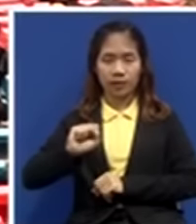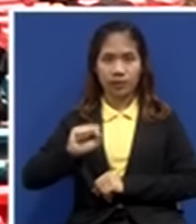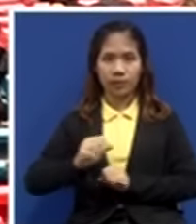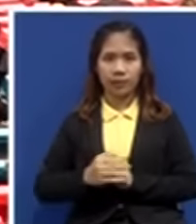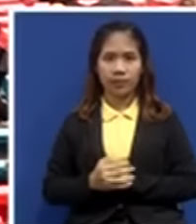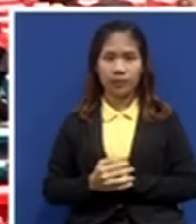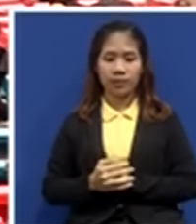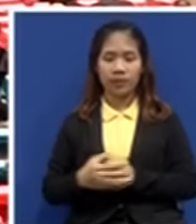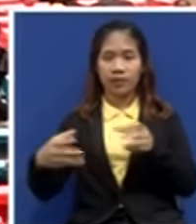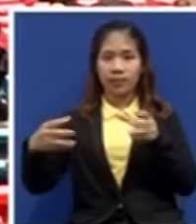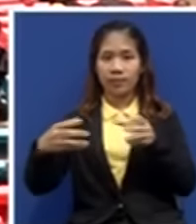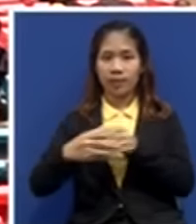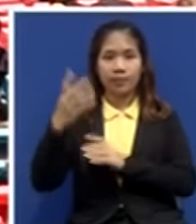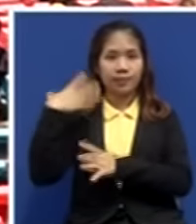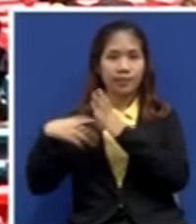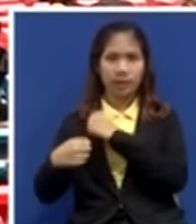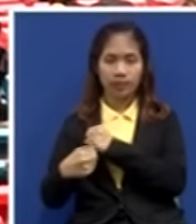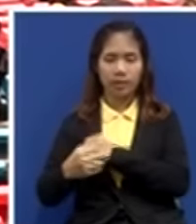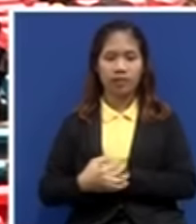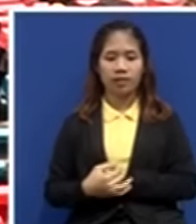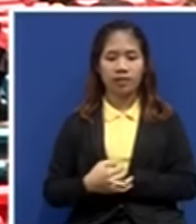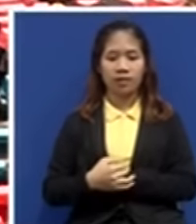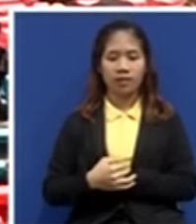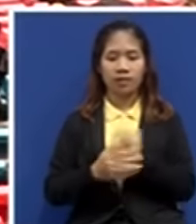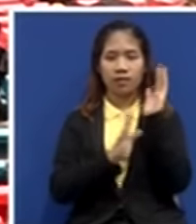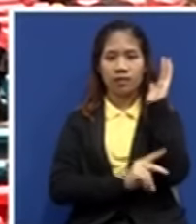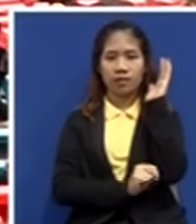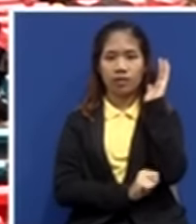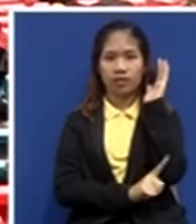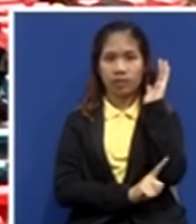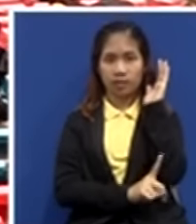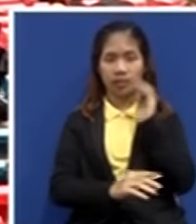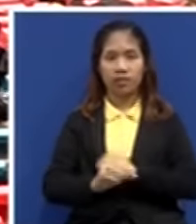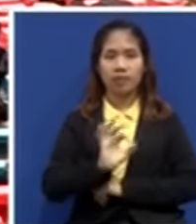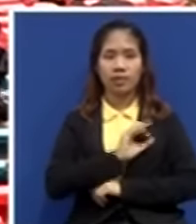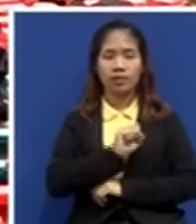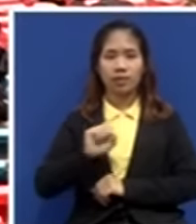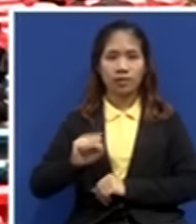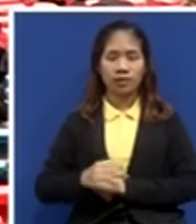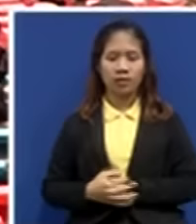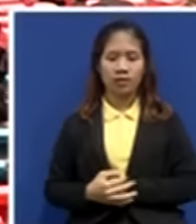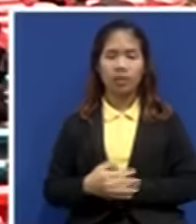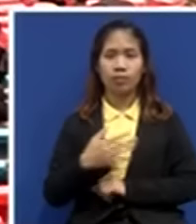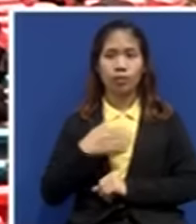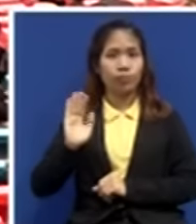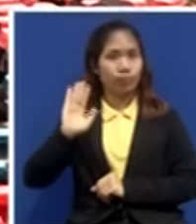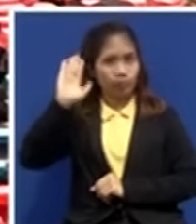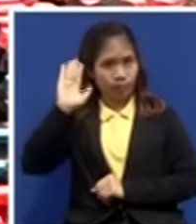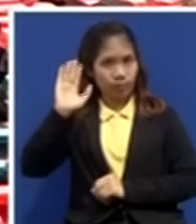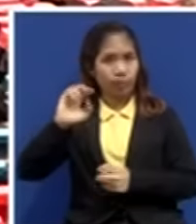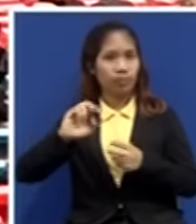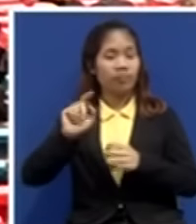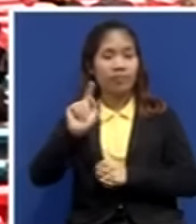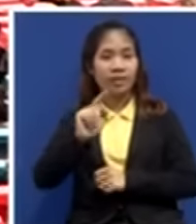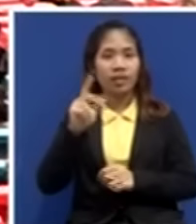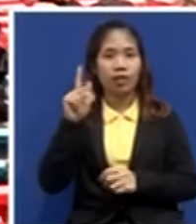รพรรคประชาธิปัตย์นครศรีธรรมราชในฐานะสมาชิกรัฐสภาผมประท้วงประธานสภาข้อ